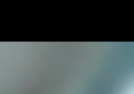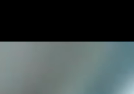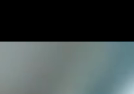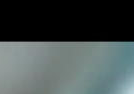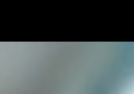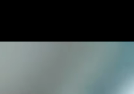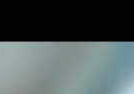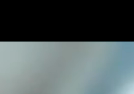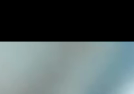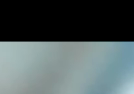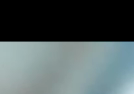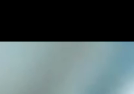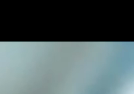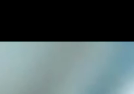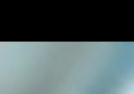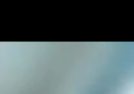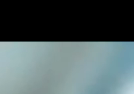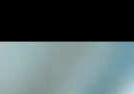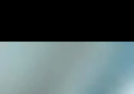frist for å svare, men det